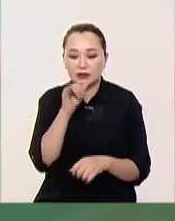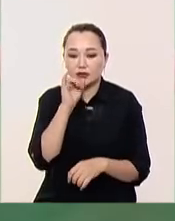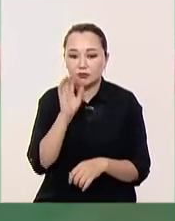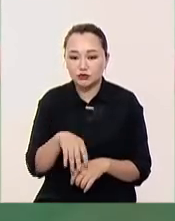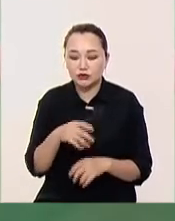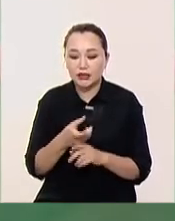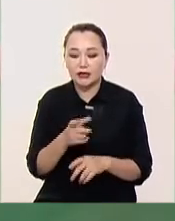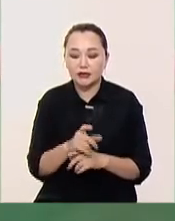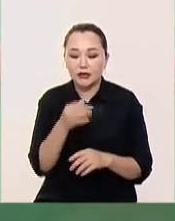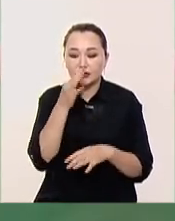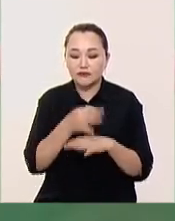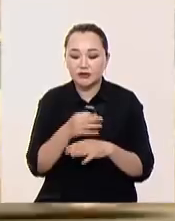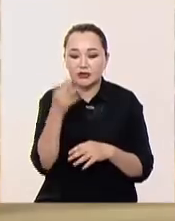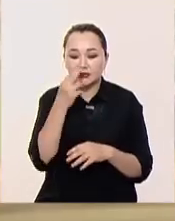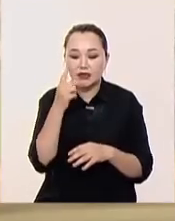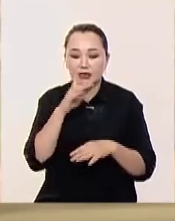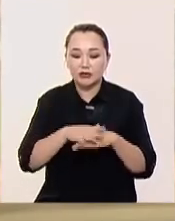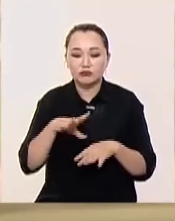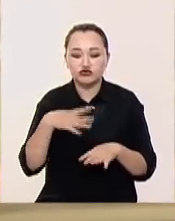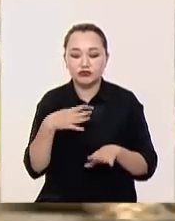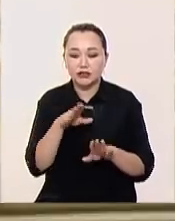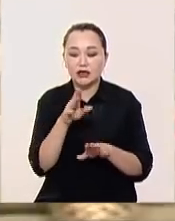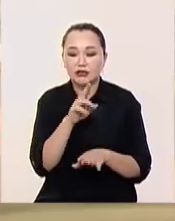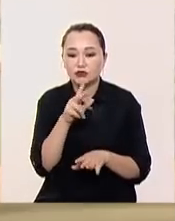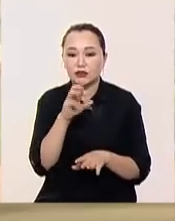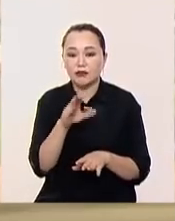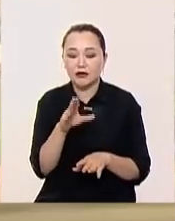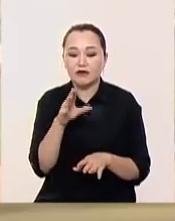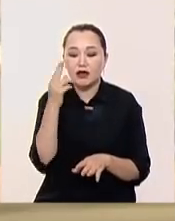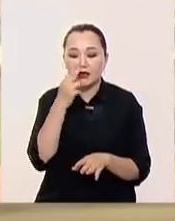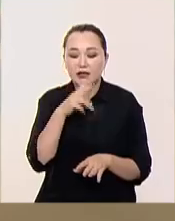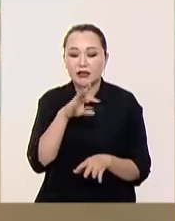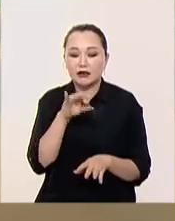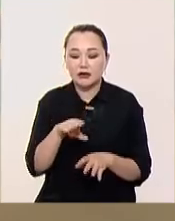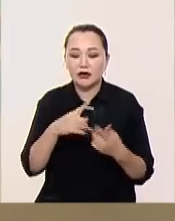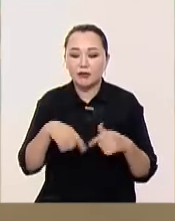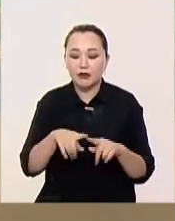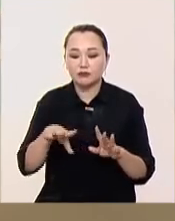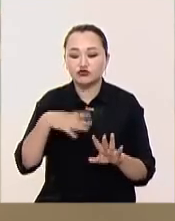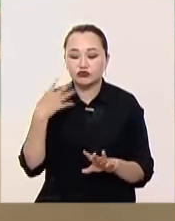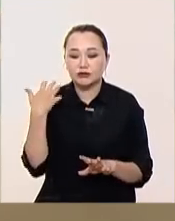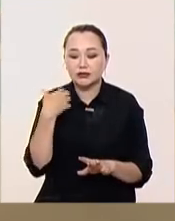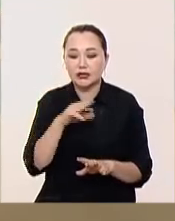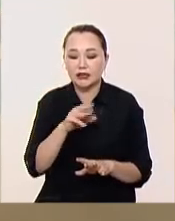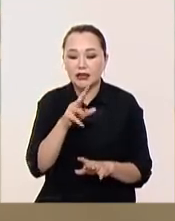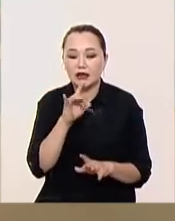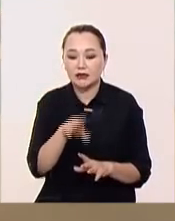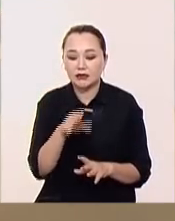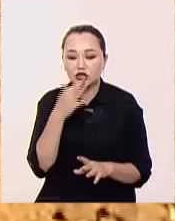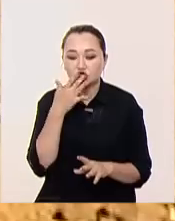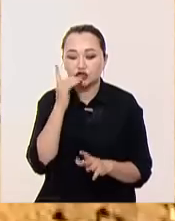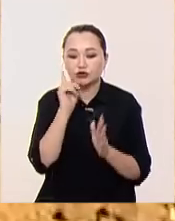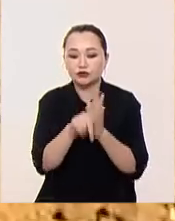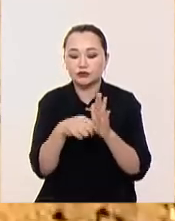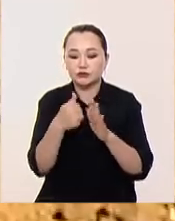Естеріңізге салайық, бұл іске жауапты Елорда әкімінің бұрынғы орынбасары Қанат Сұлтанбеков пен Астана ЛРТ компаниясының бұрынғы басшысы Талғат Ардан шетелде қашып